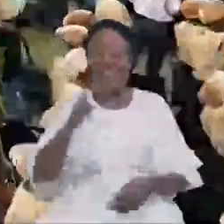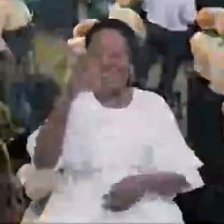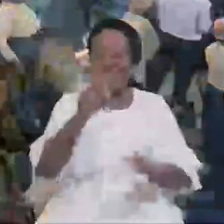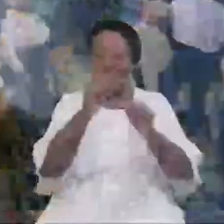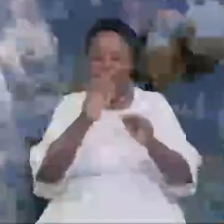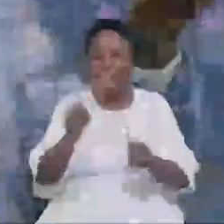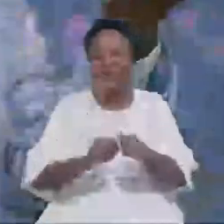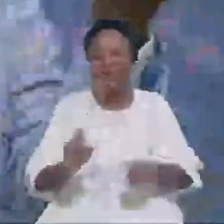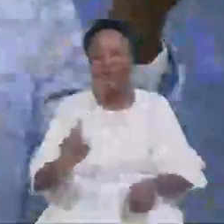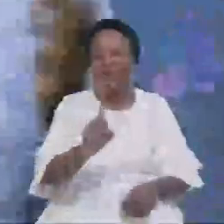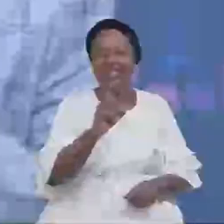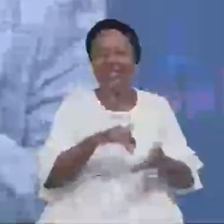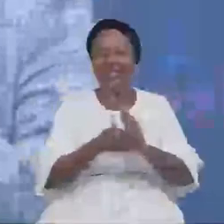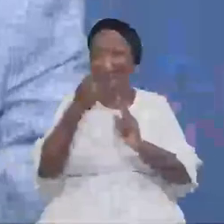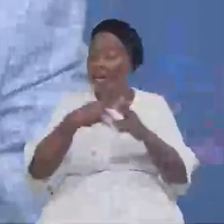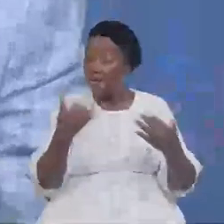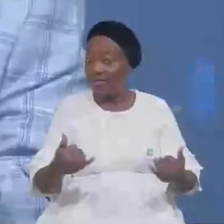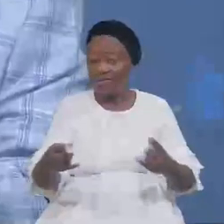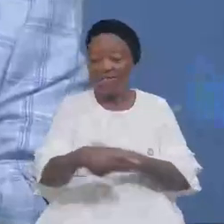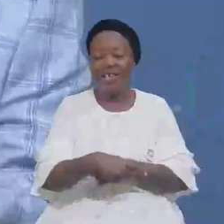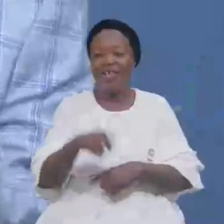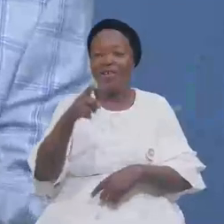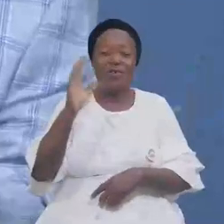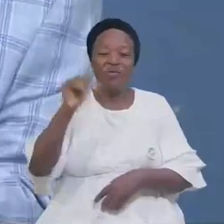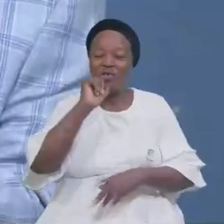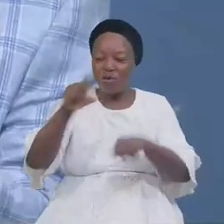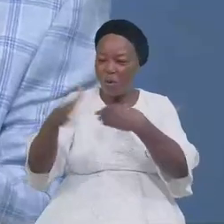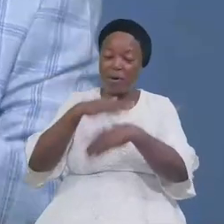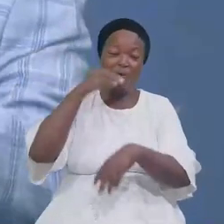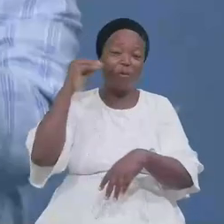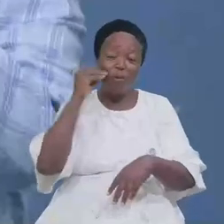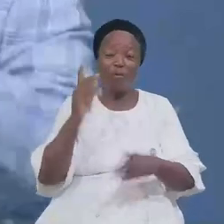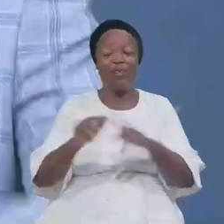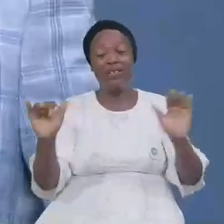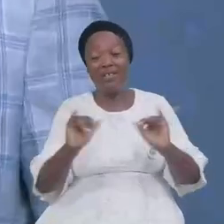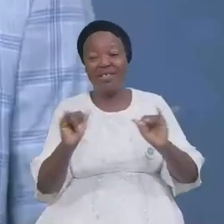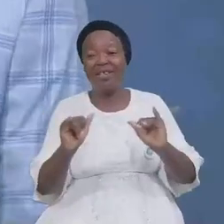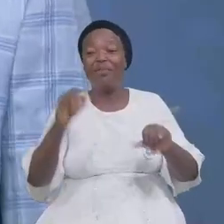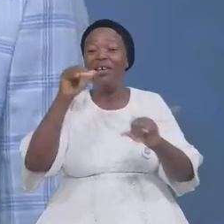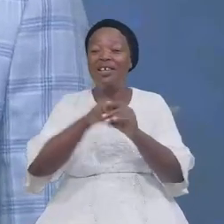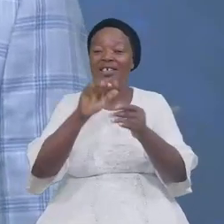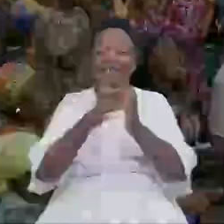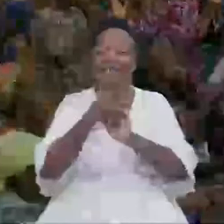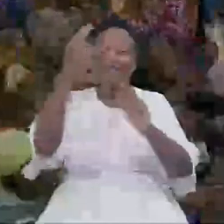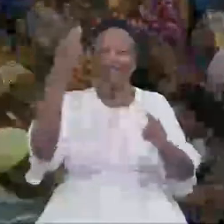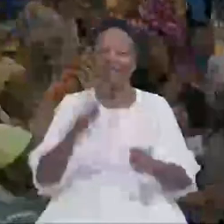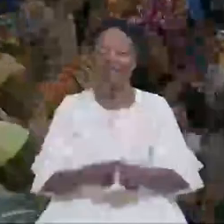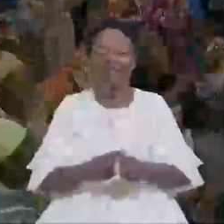tout le monde. Et ce jour, vous n'allez pas rentrer les mêmes au nom de